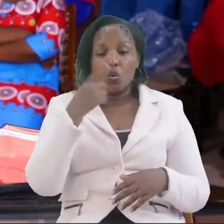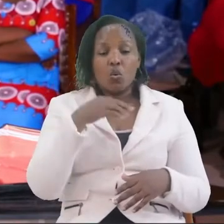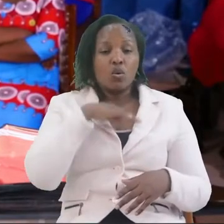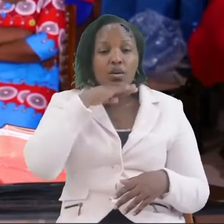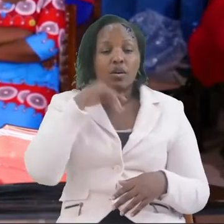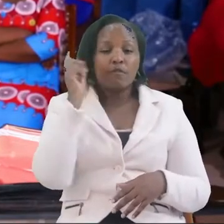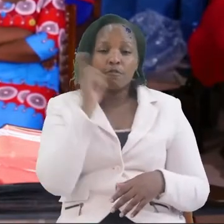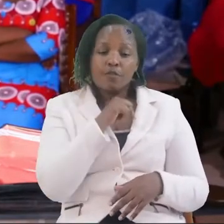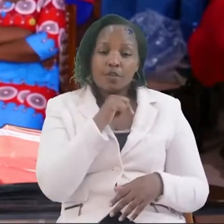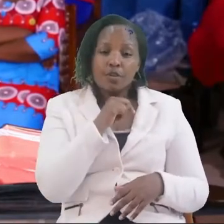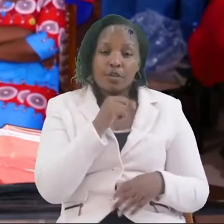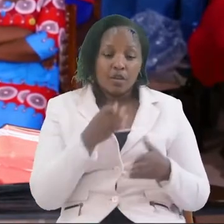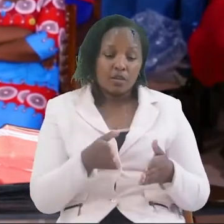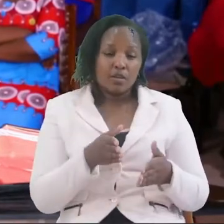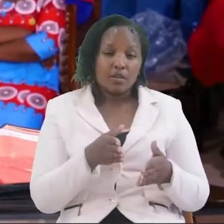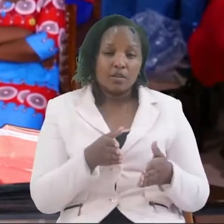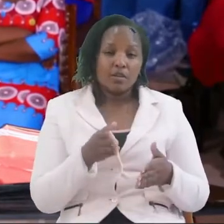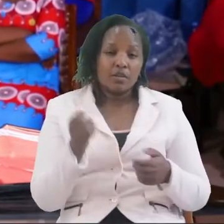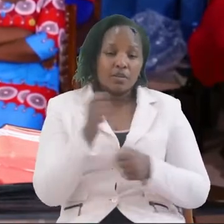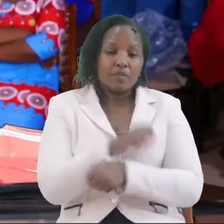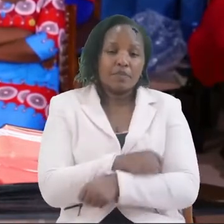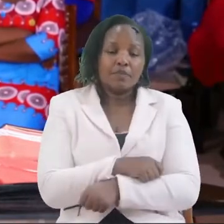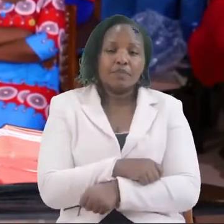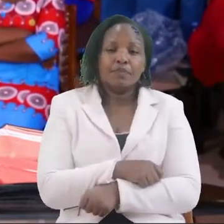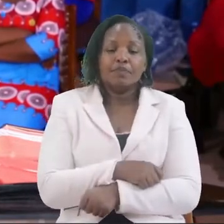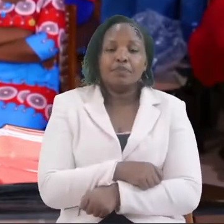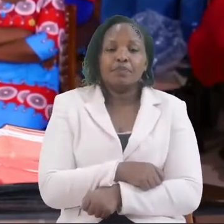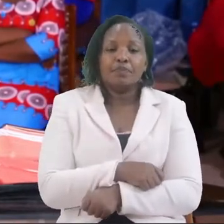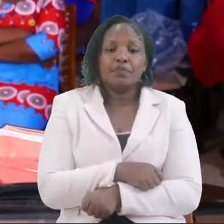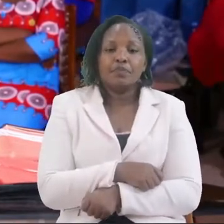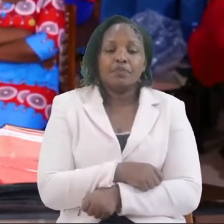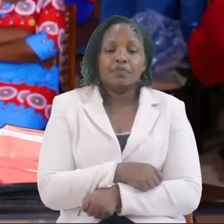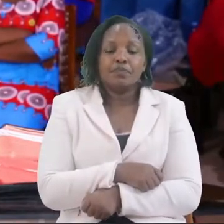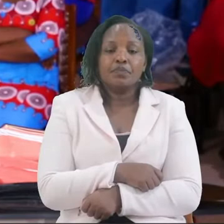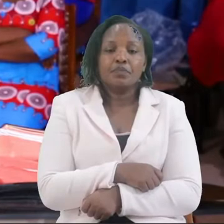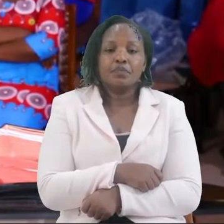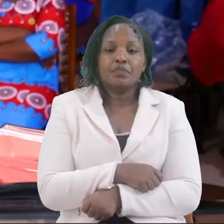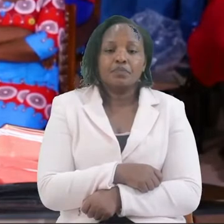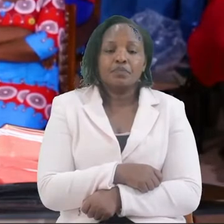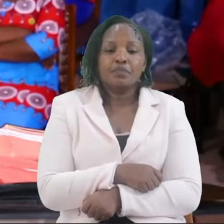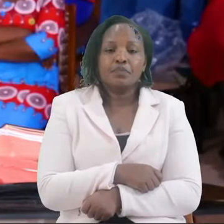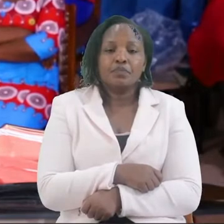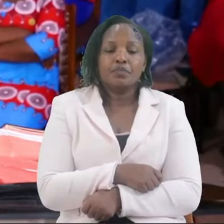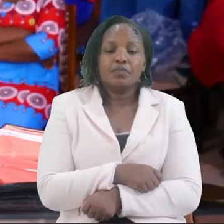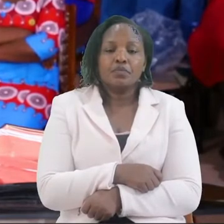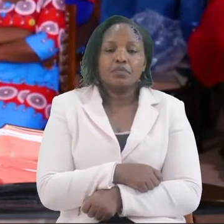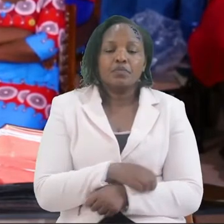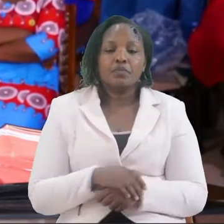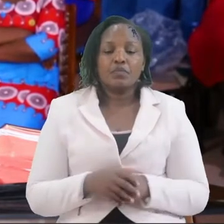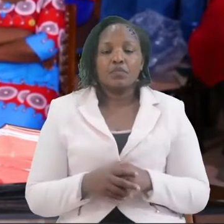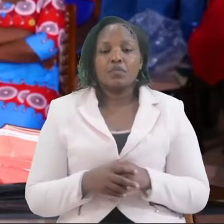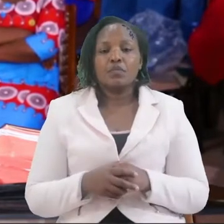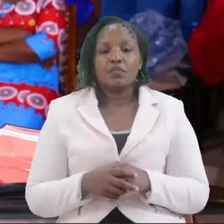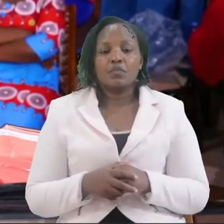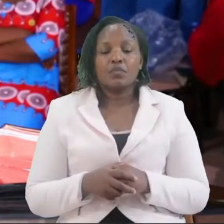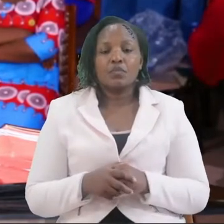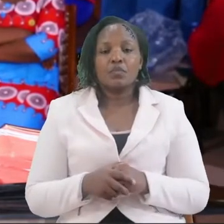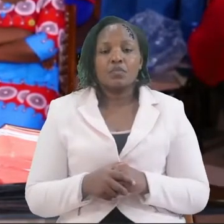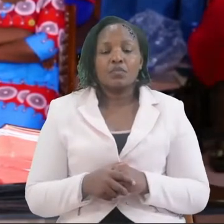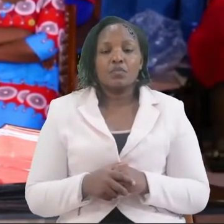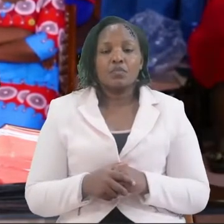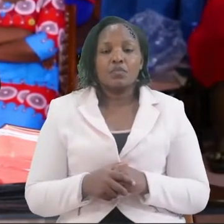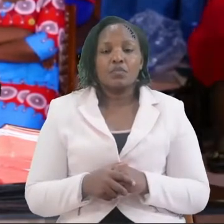wameaga dunia hivi karibuni, akina Nyachai na akina Yusuf